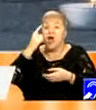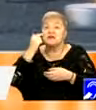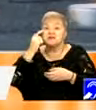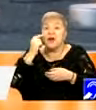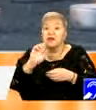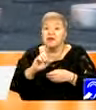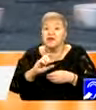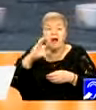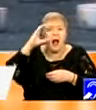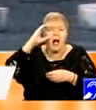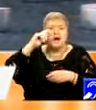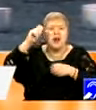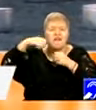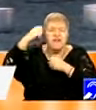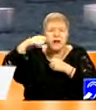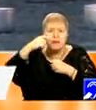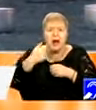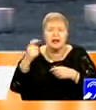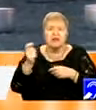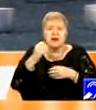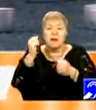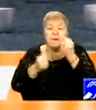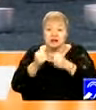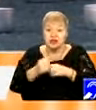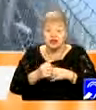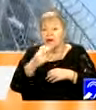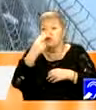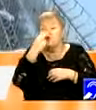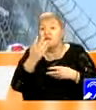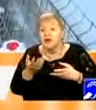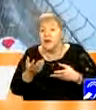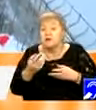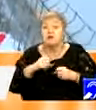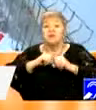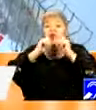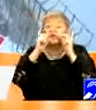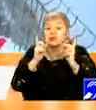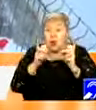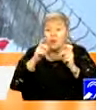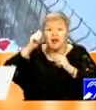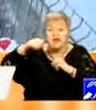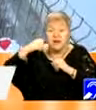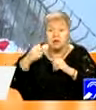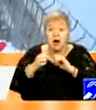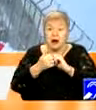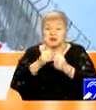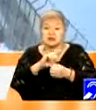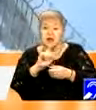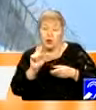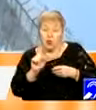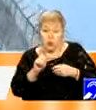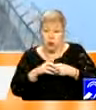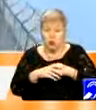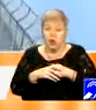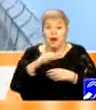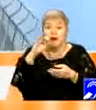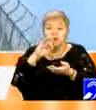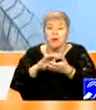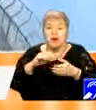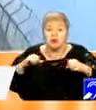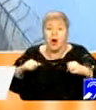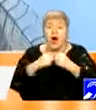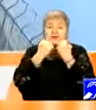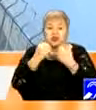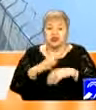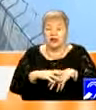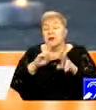tehnică, expertiză care până la urmă să ducă la depistarea respectivelor imagini filmate în ziua accidentului. Rămâne de